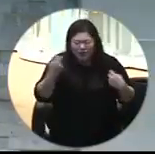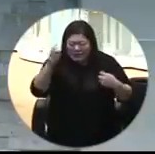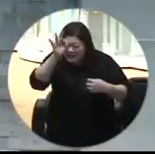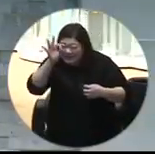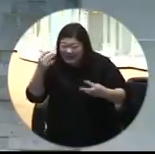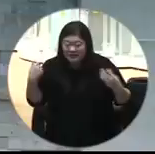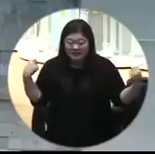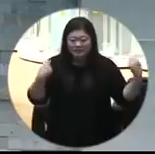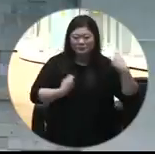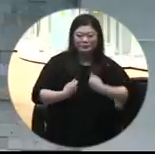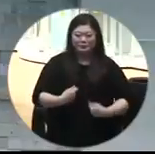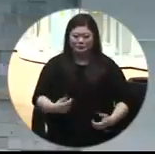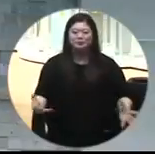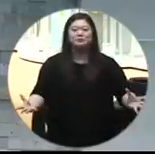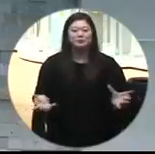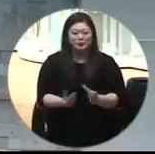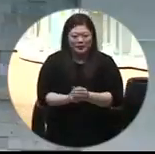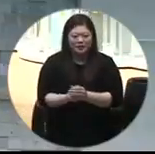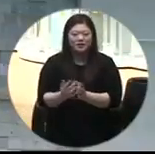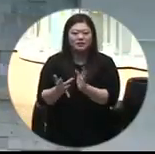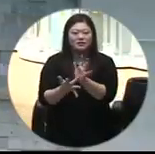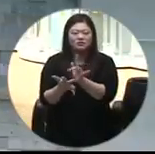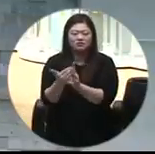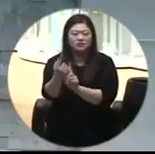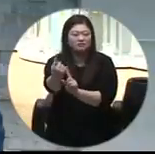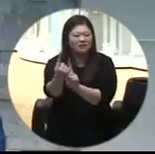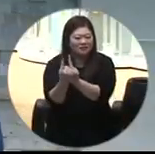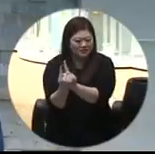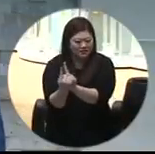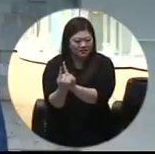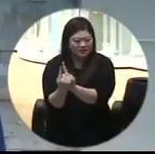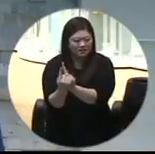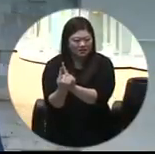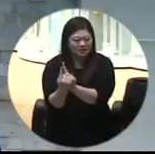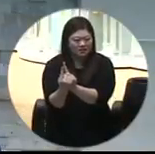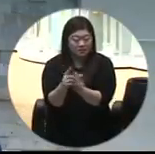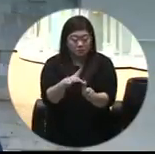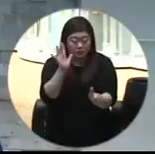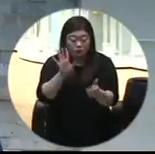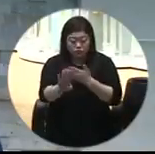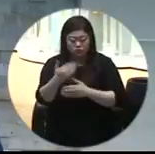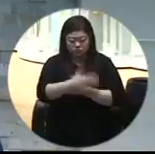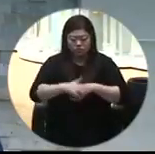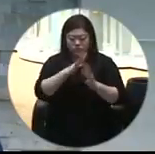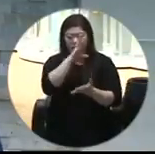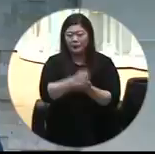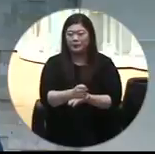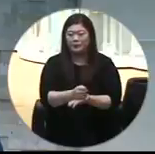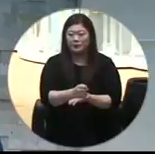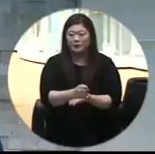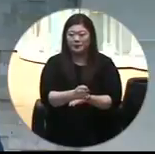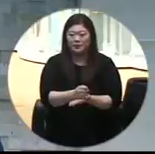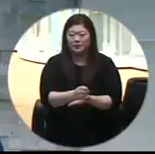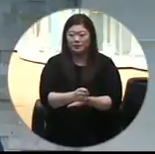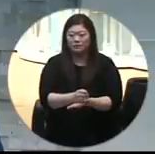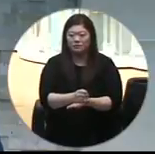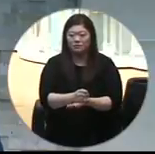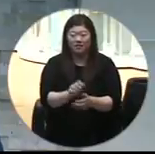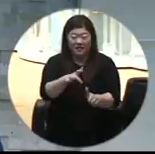옷을 입고 있고 뭐요? 예수님 발 앞에 앉아 있는 거예요. 정상이 돼가지고 금방 정상이